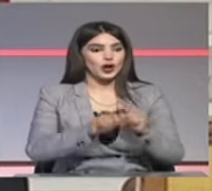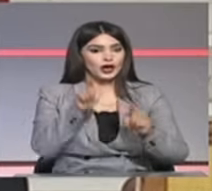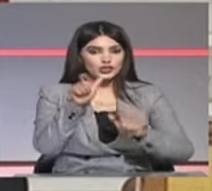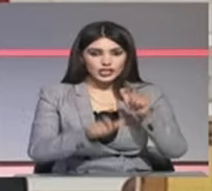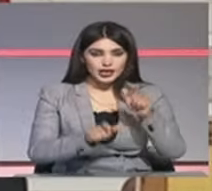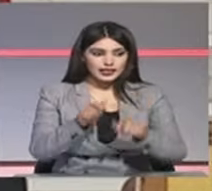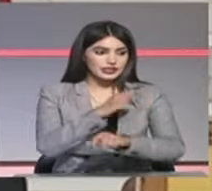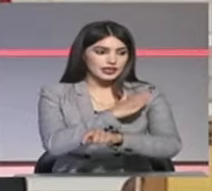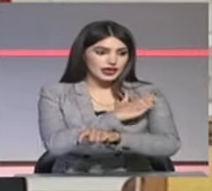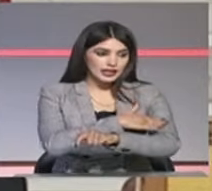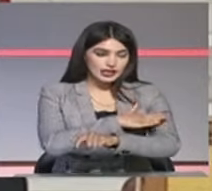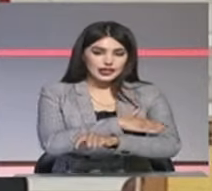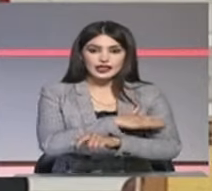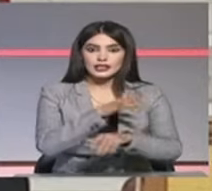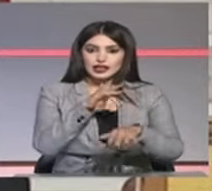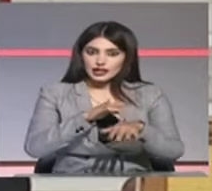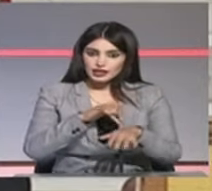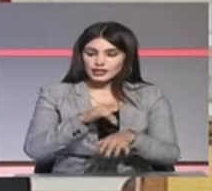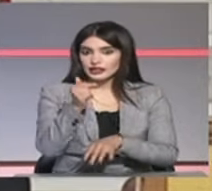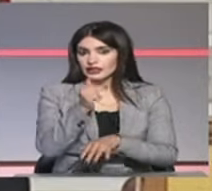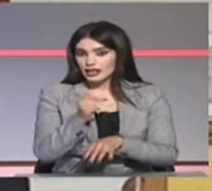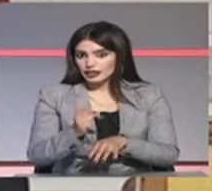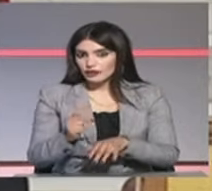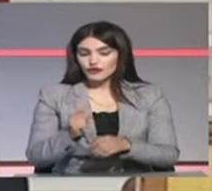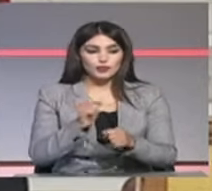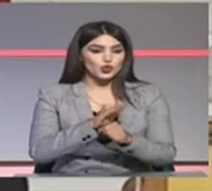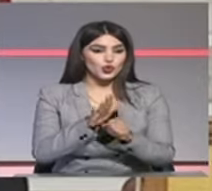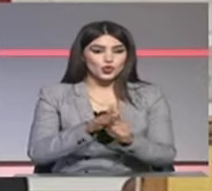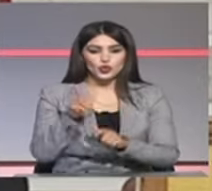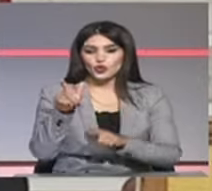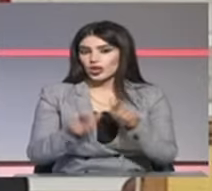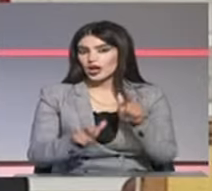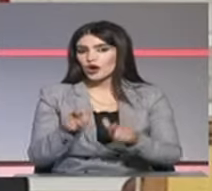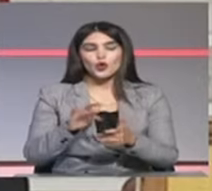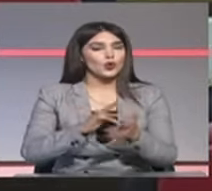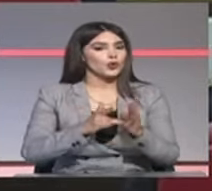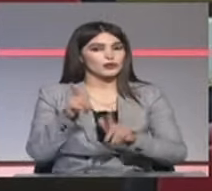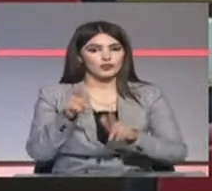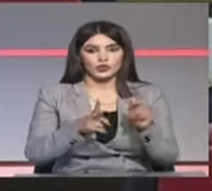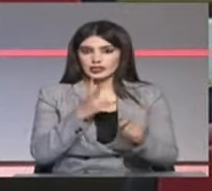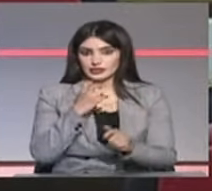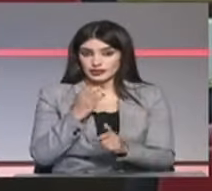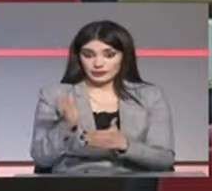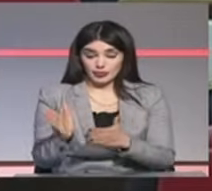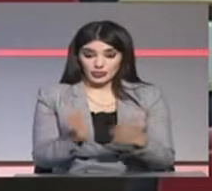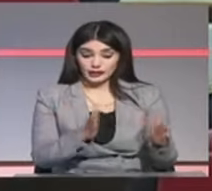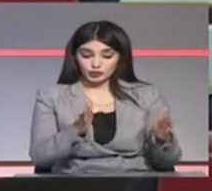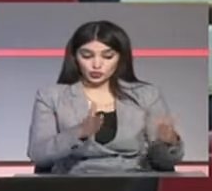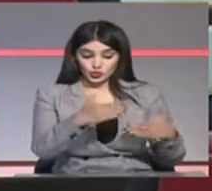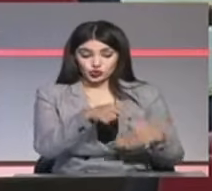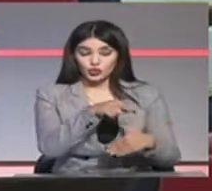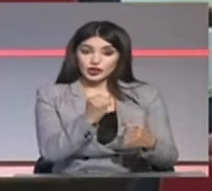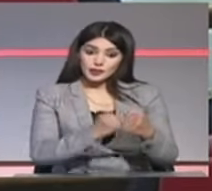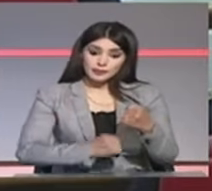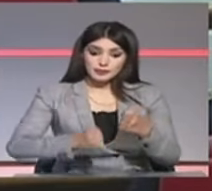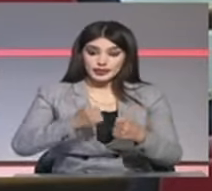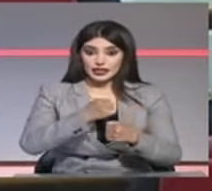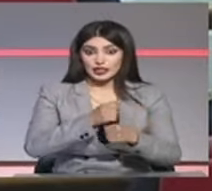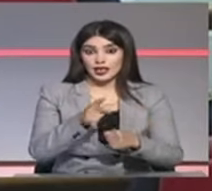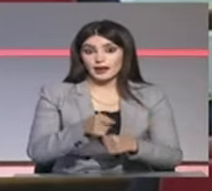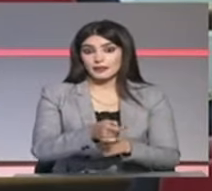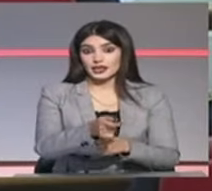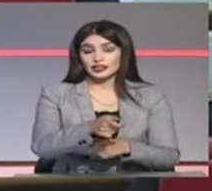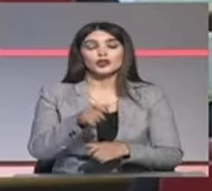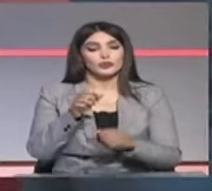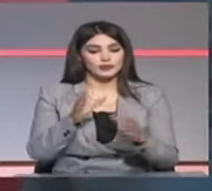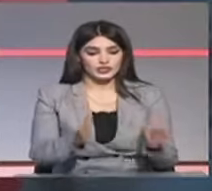للشركات للافراد الامن التونسيه والصندوق المؤمل احداث تقريبا سيستفيد